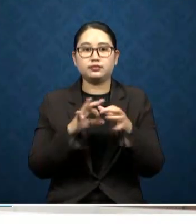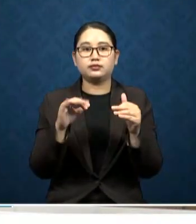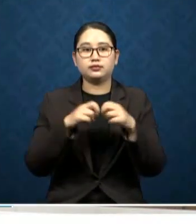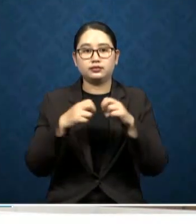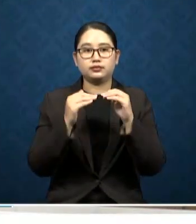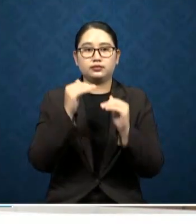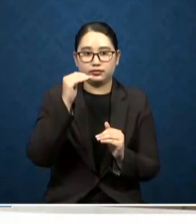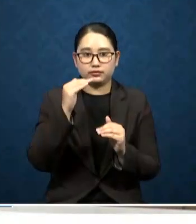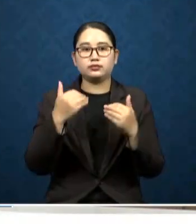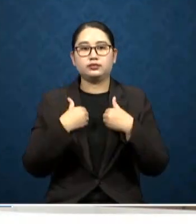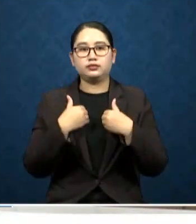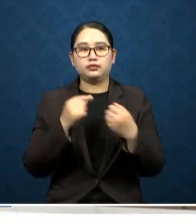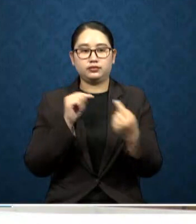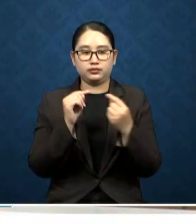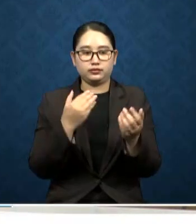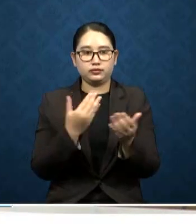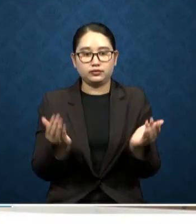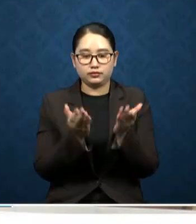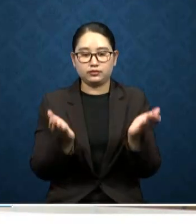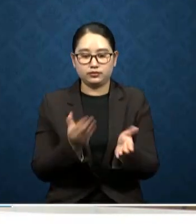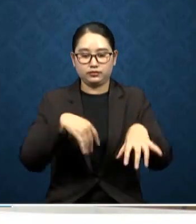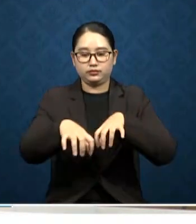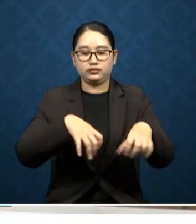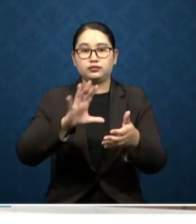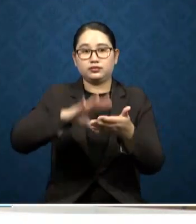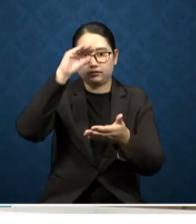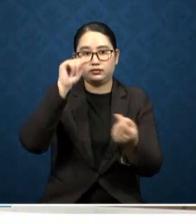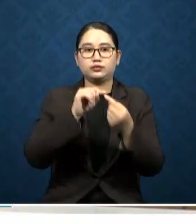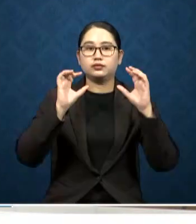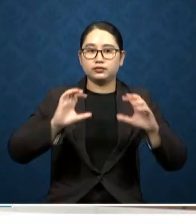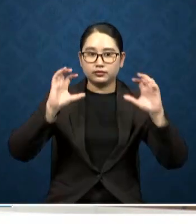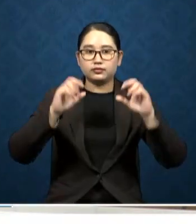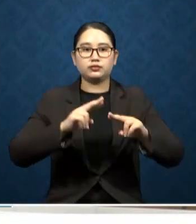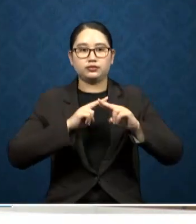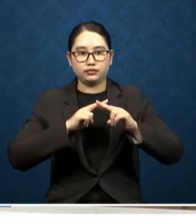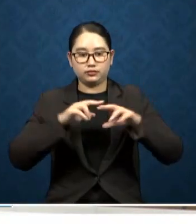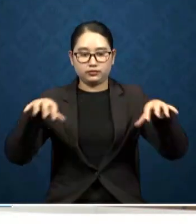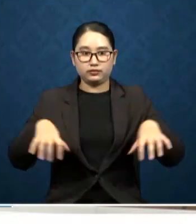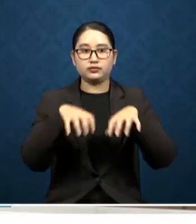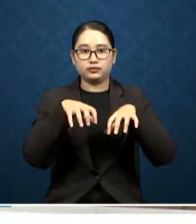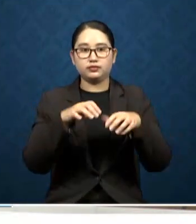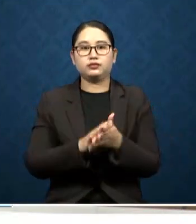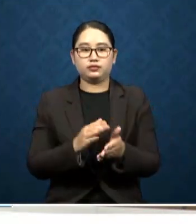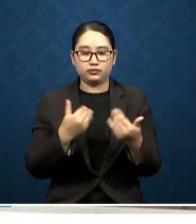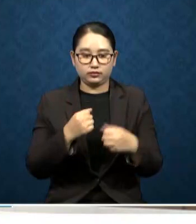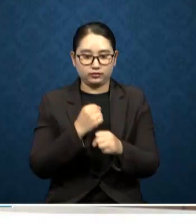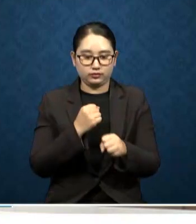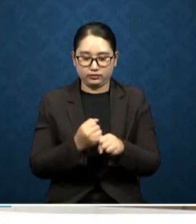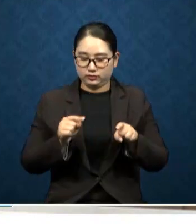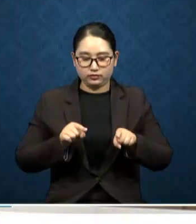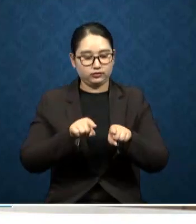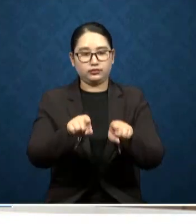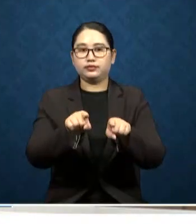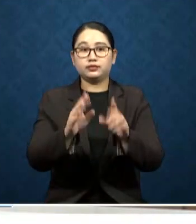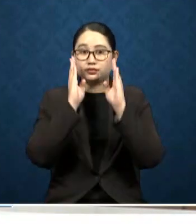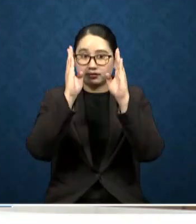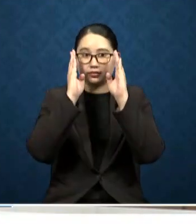ล้ำให้การสนับสนุนส่งเสริมการจัดการศึกษาระหว่างรัฐกับเอกชนที่มาอยู่ด้วยกันแทนที่จะไปเป็นเนื้อเดียวกันอย่างที่ความ